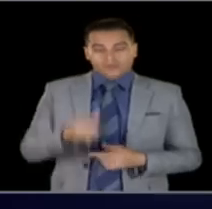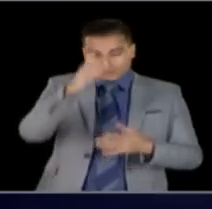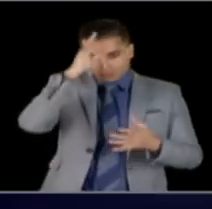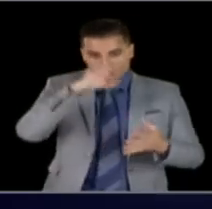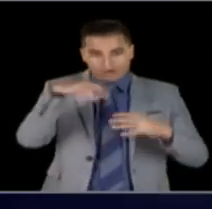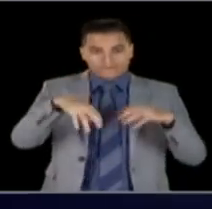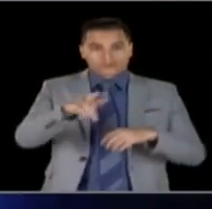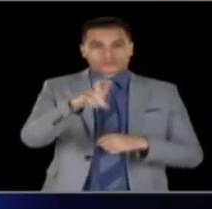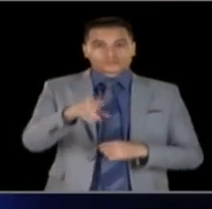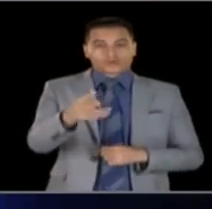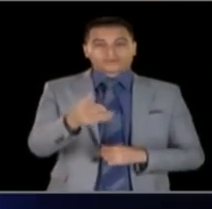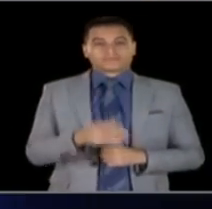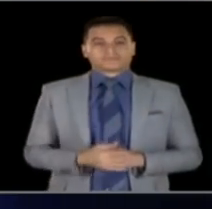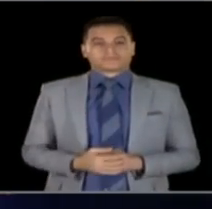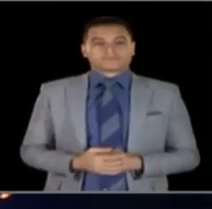جغرافيا والسؤال هو